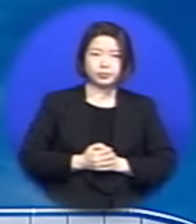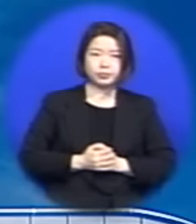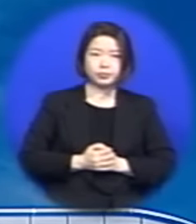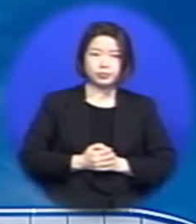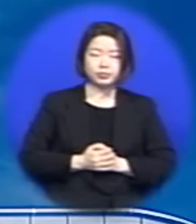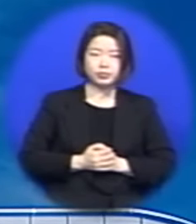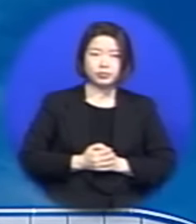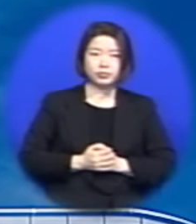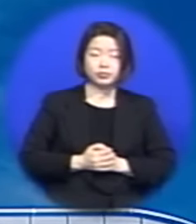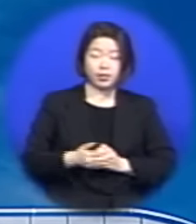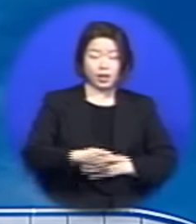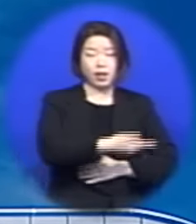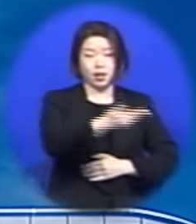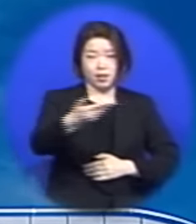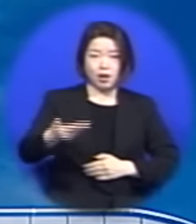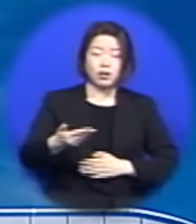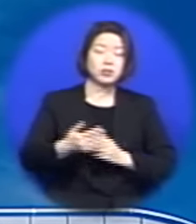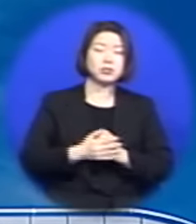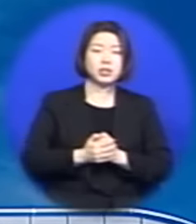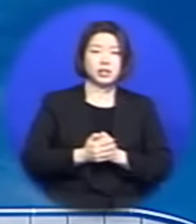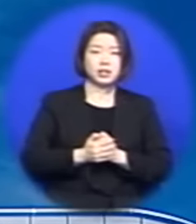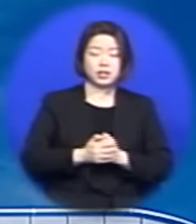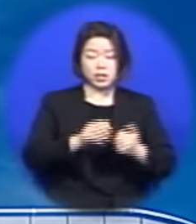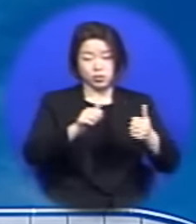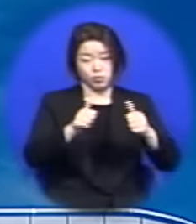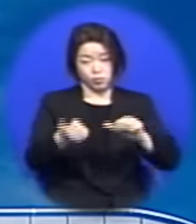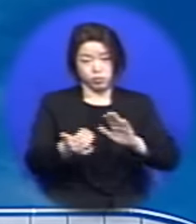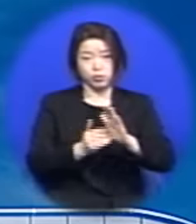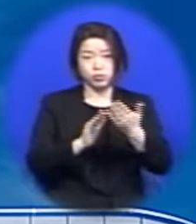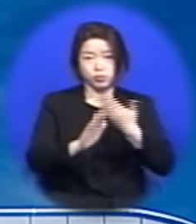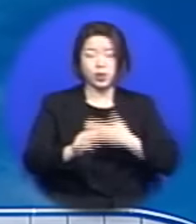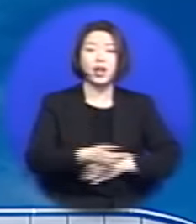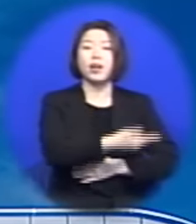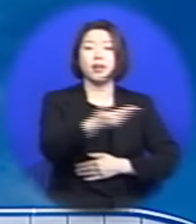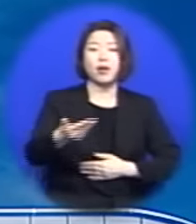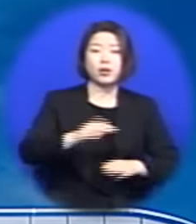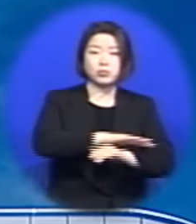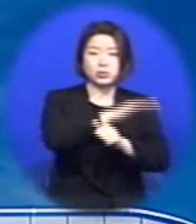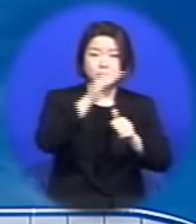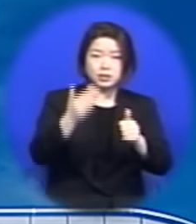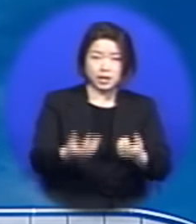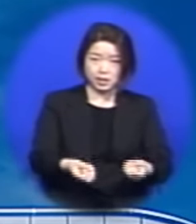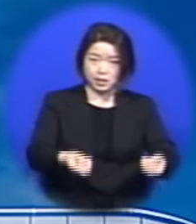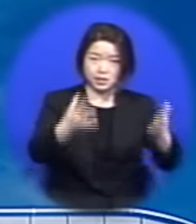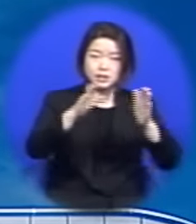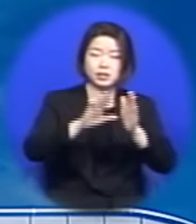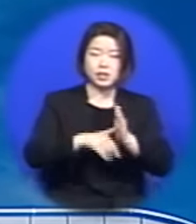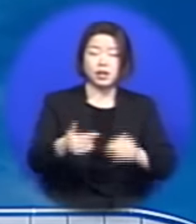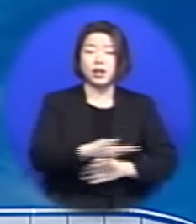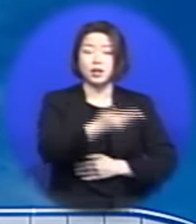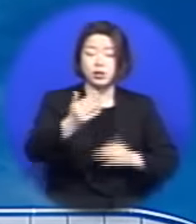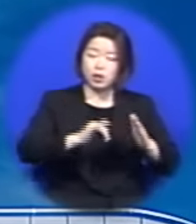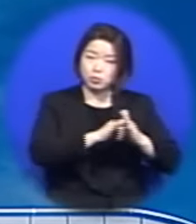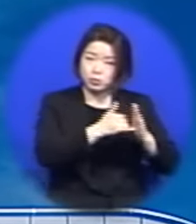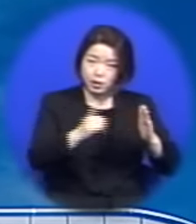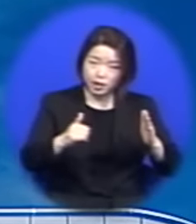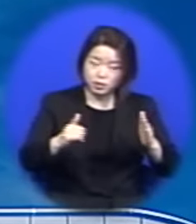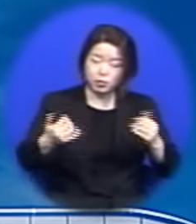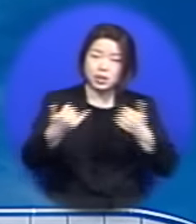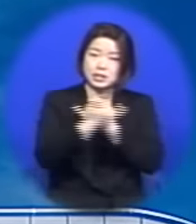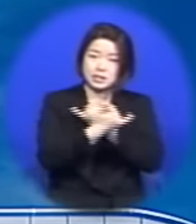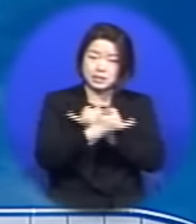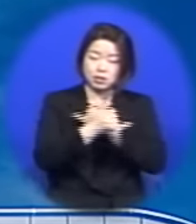습니다 여러분 여러분들이 죽고 난 다음에 여러분의 장례식 때 여러분의 가족과 친척